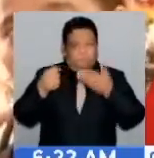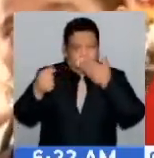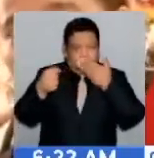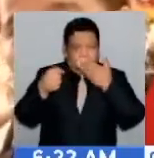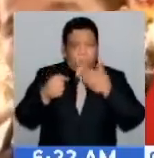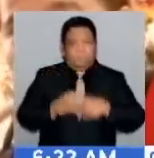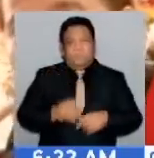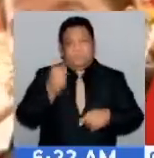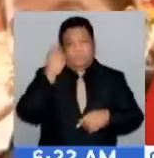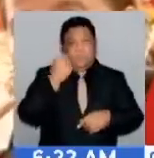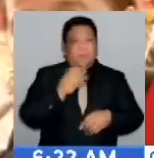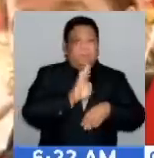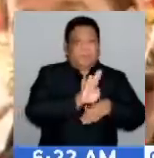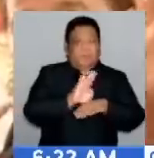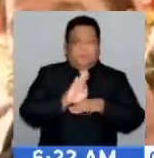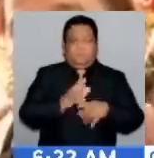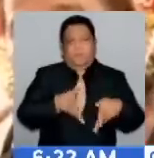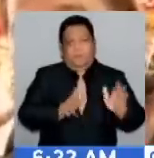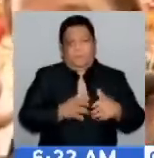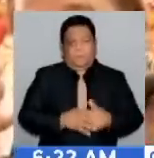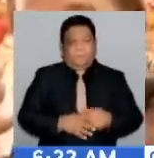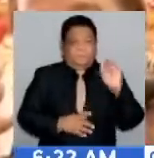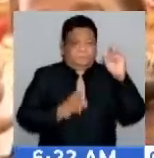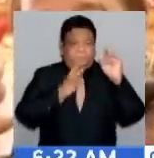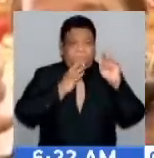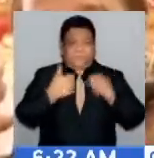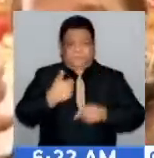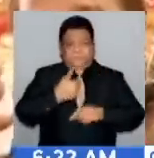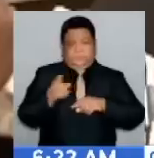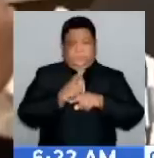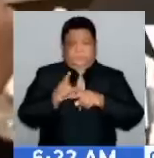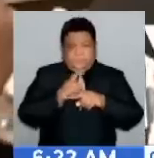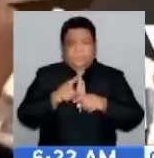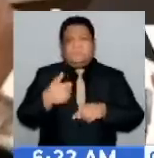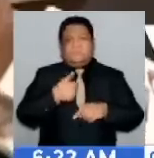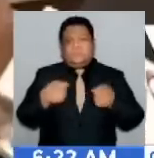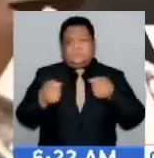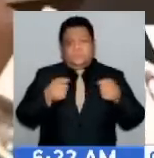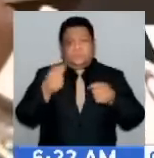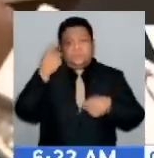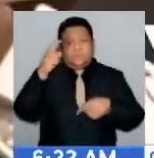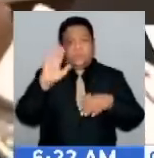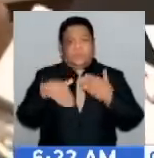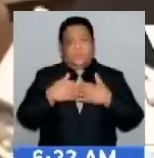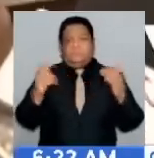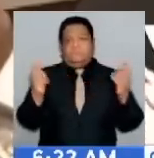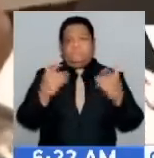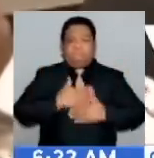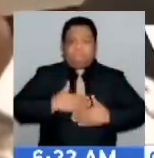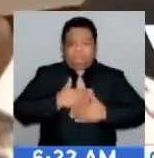Self-discipline, self-restraint. Aaron, everybody will enjoy. Sa amua, sa side sa PNP, we